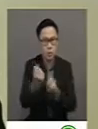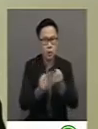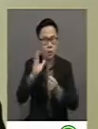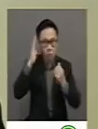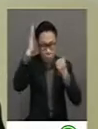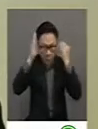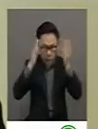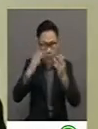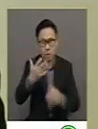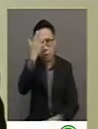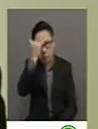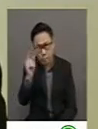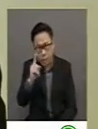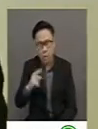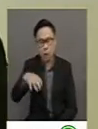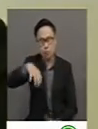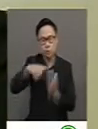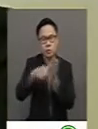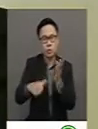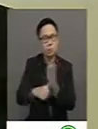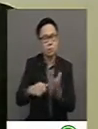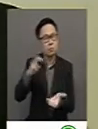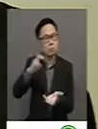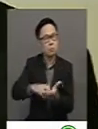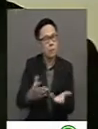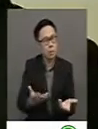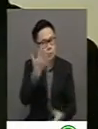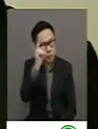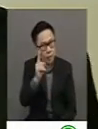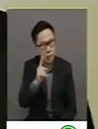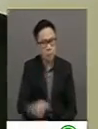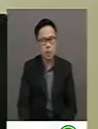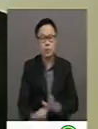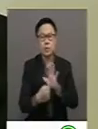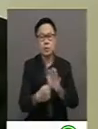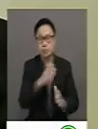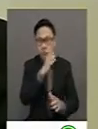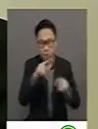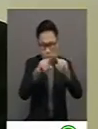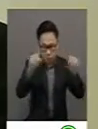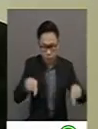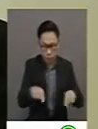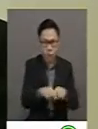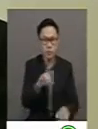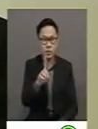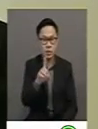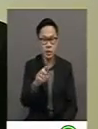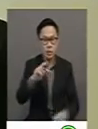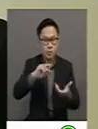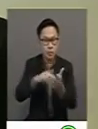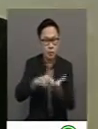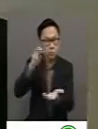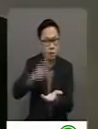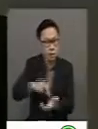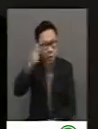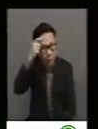หตุผลในการไม่รับเนี่ยผมไม่เห็นนะฮะผมยกตัวอย่างให้ท่านสื่อมวลชนฟังง่ายๆนะครับถ้าพูดถึงเรื่องฟอร์มดีหนังสือรับรองถิ่นกำเนิดสินค้าจะเข้าใจได้ย